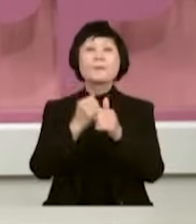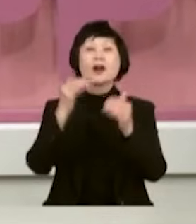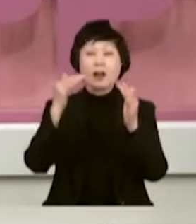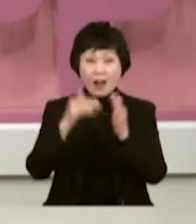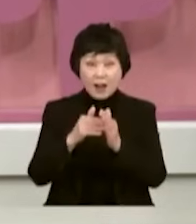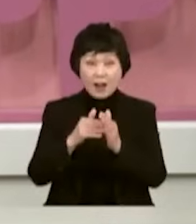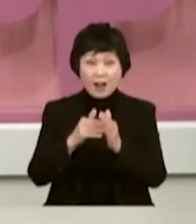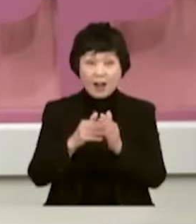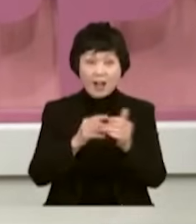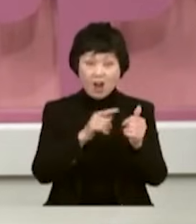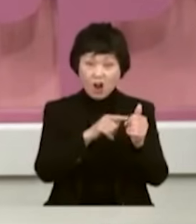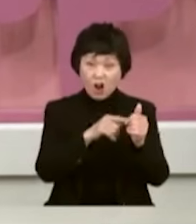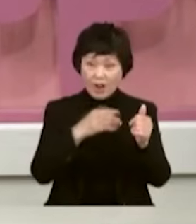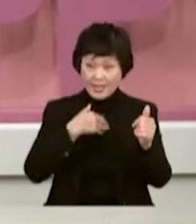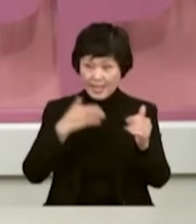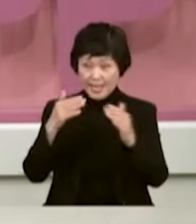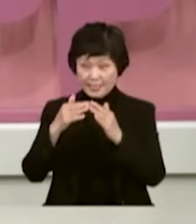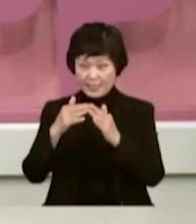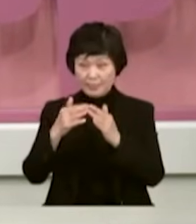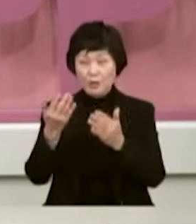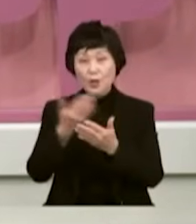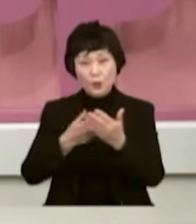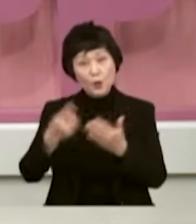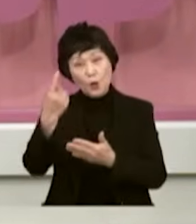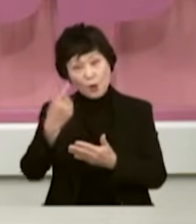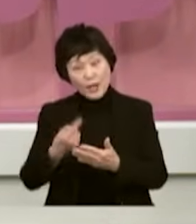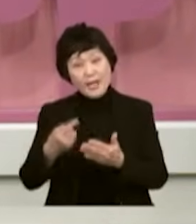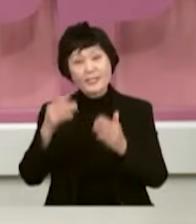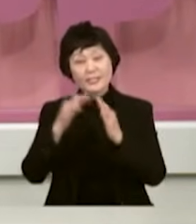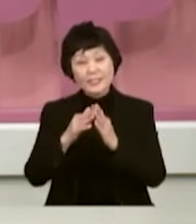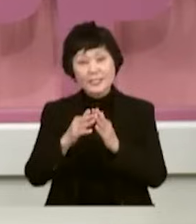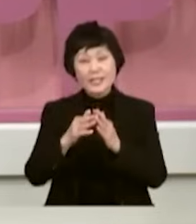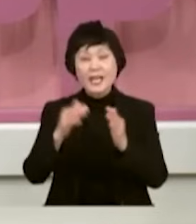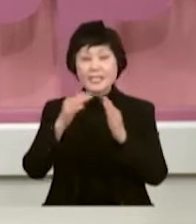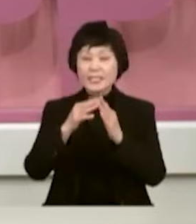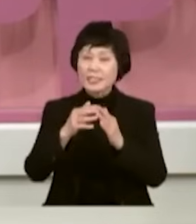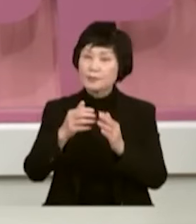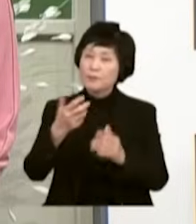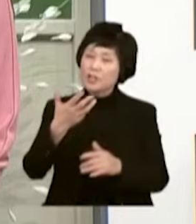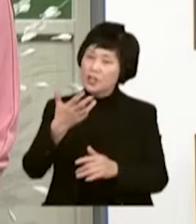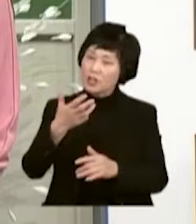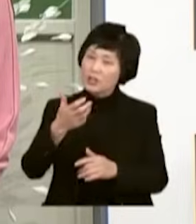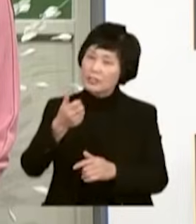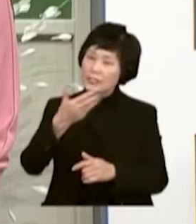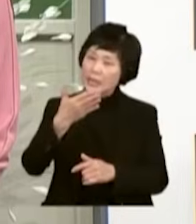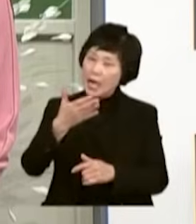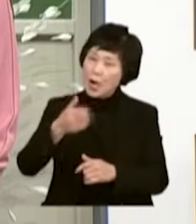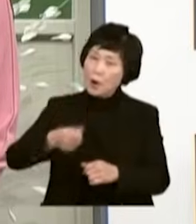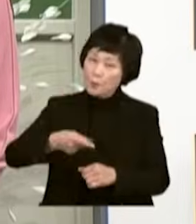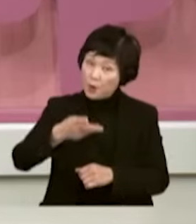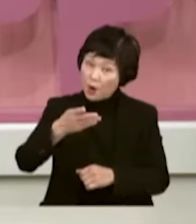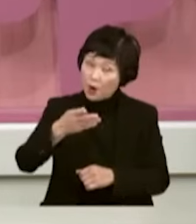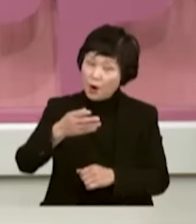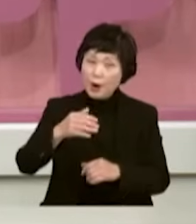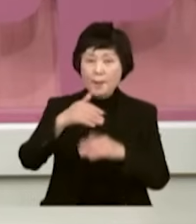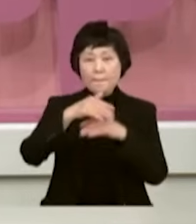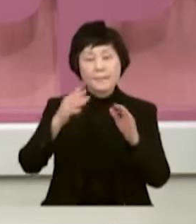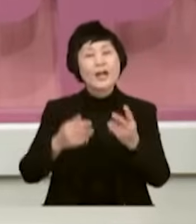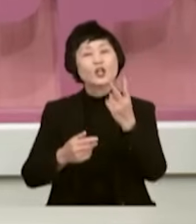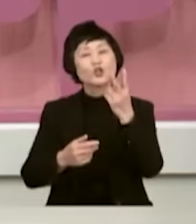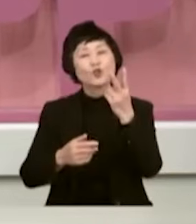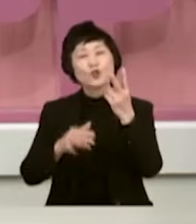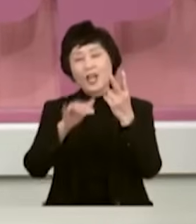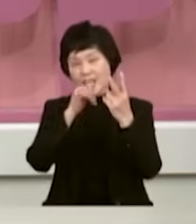놀라운 거 생각나죠. 예, 그때 못 집이 한 8평, 9평에 방 두 칸짜리 있을 텐데 어느 날